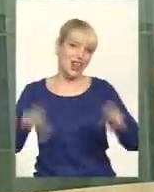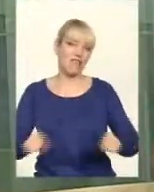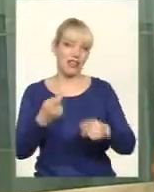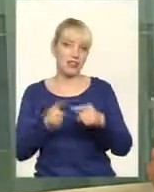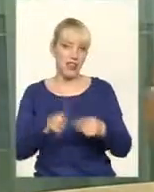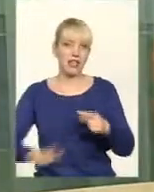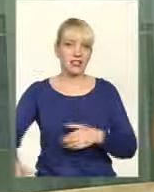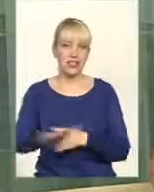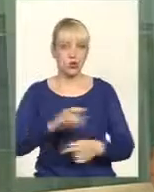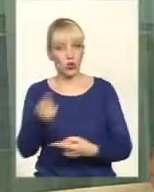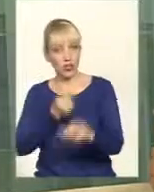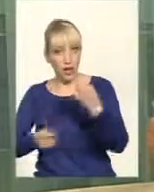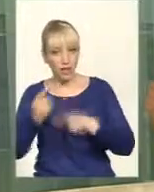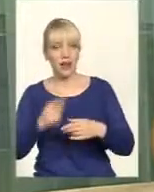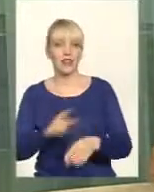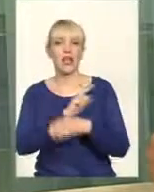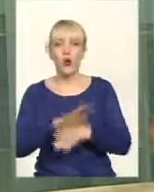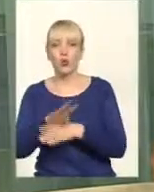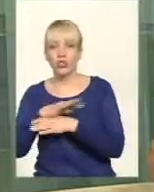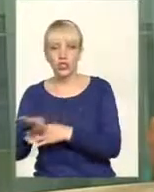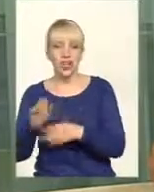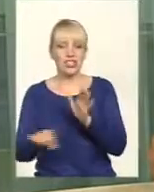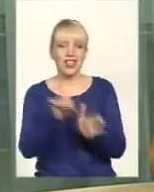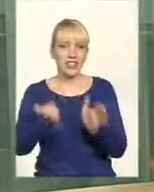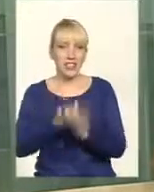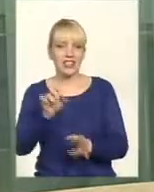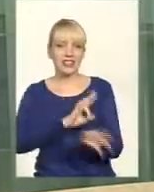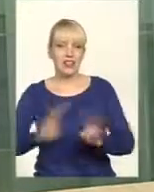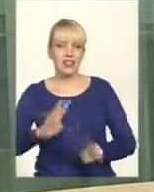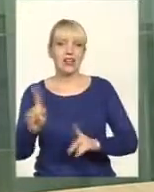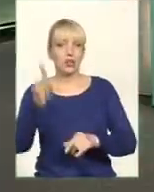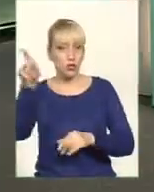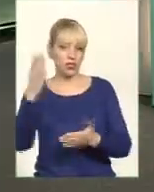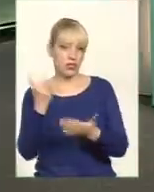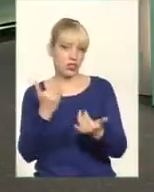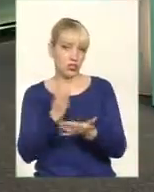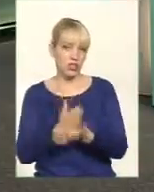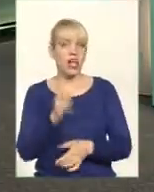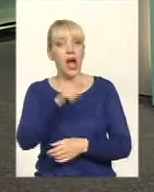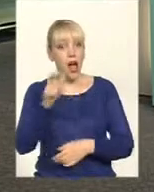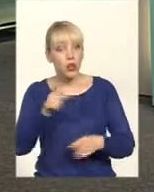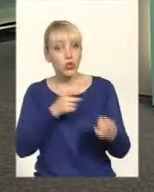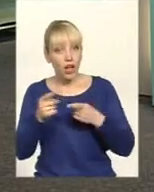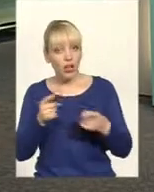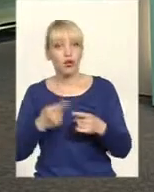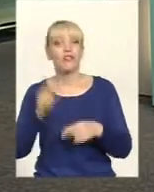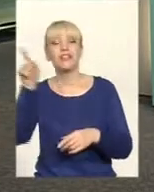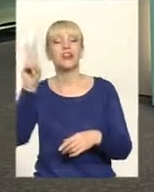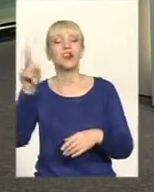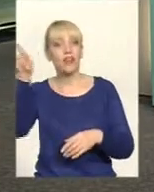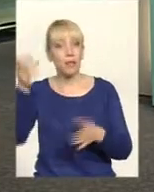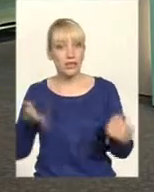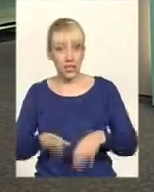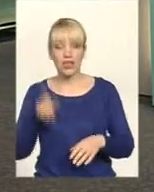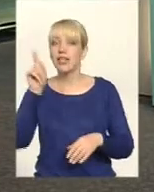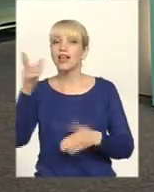территории, захватывать обратно, уничтожать террористов и бандитов, которые сейчас там руководят. А люди будут до этого готовы? Те, которые там залишились? Вы знаете, там